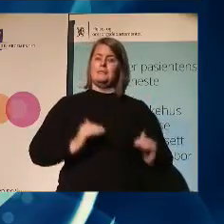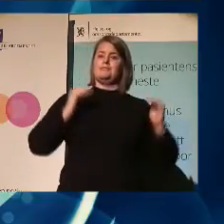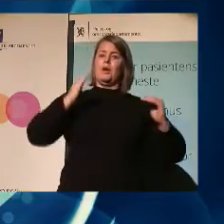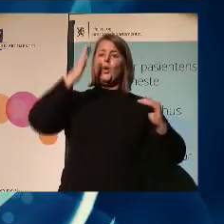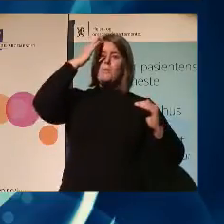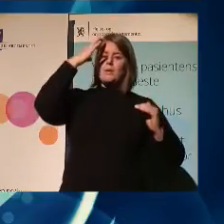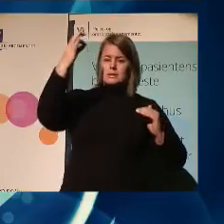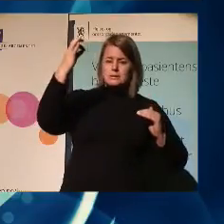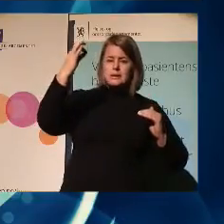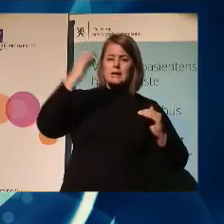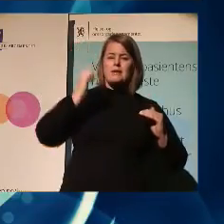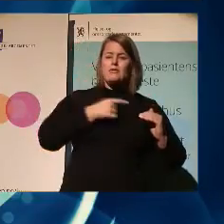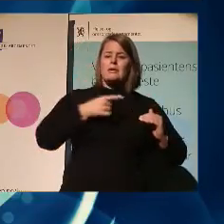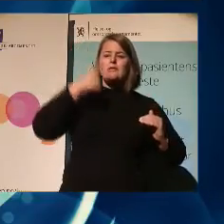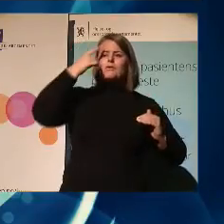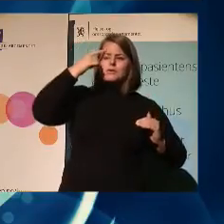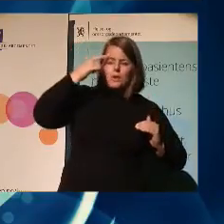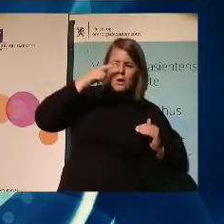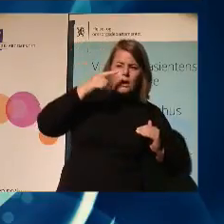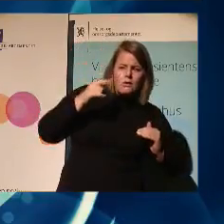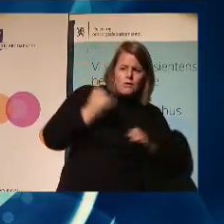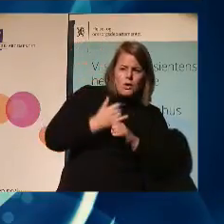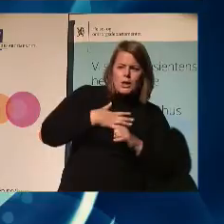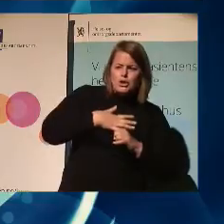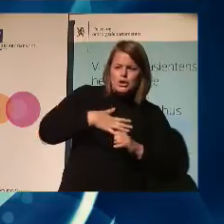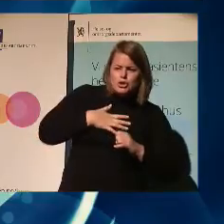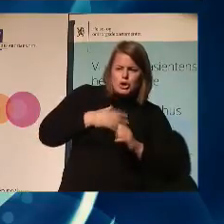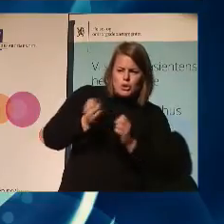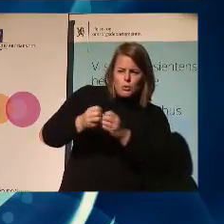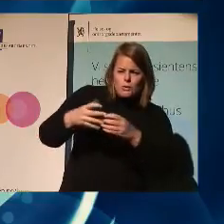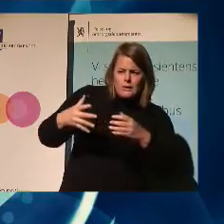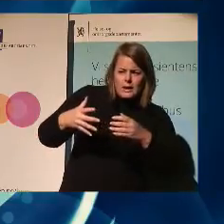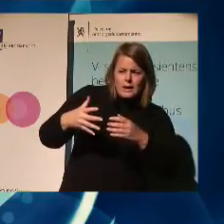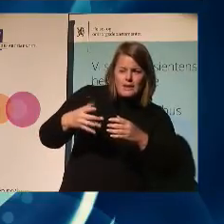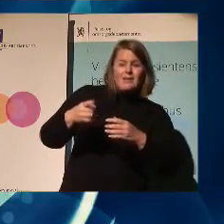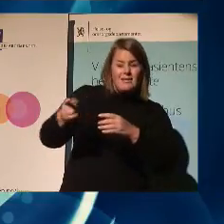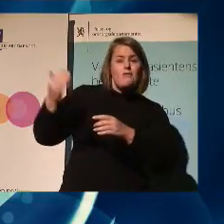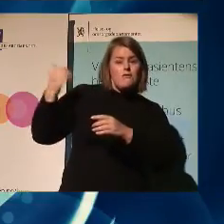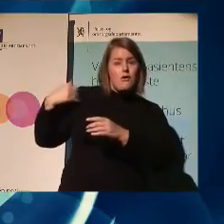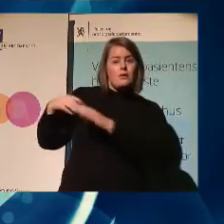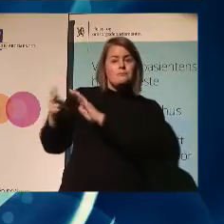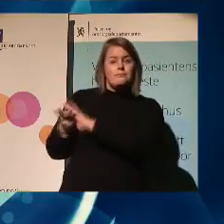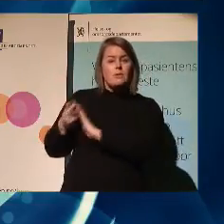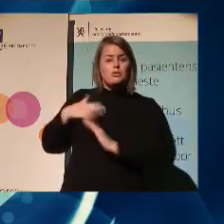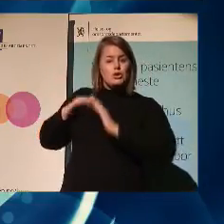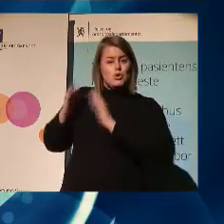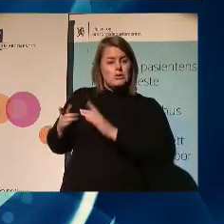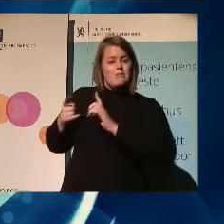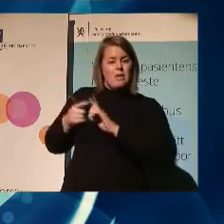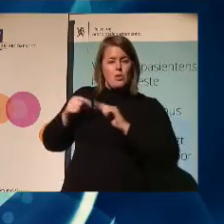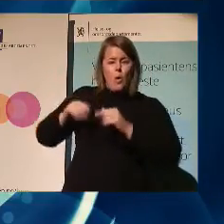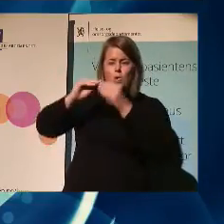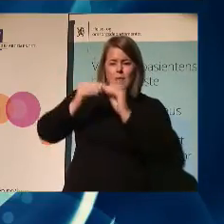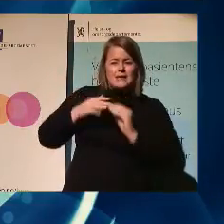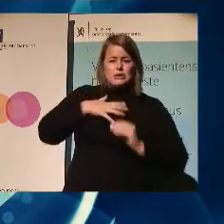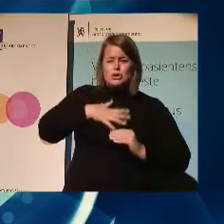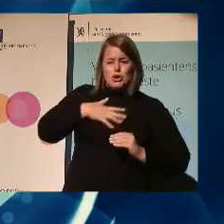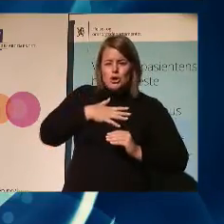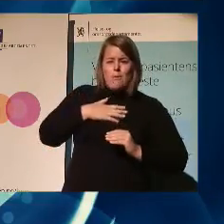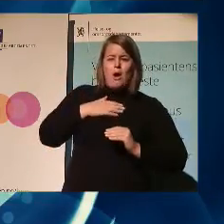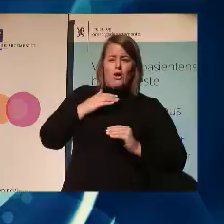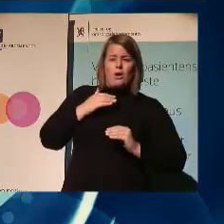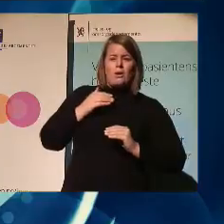de kan forstå utvikling av sykdom hos komplekse pasienter som før var i sykehus, og som skal leve livet sitt med det. Og